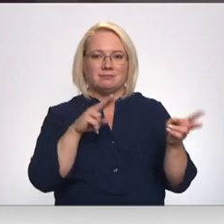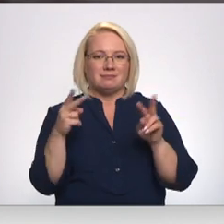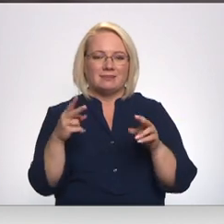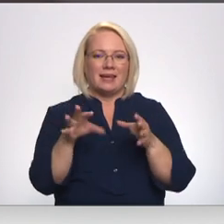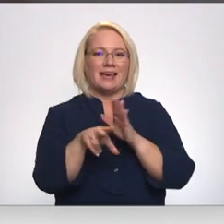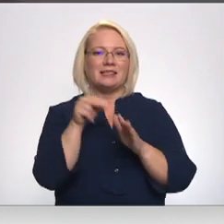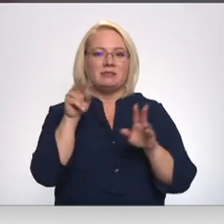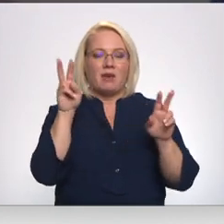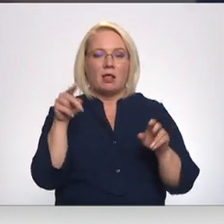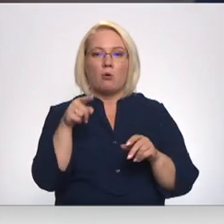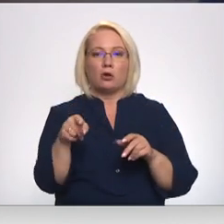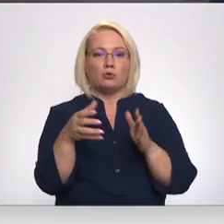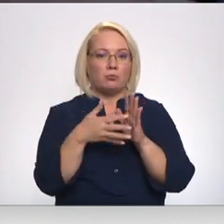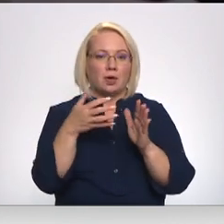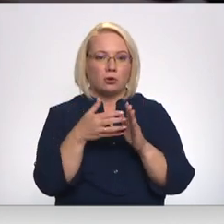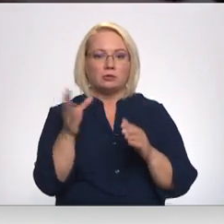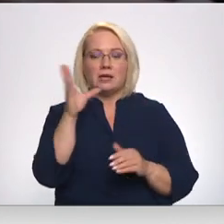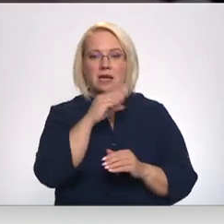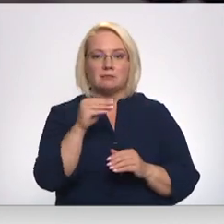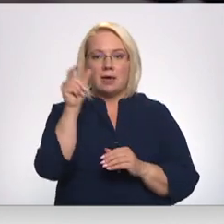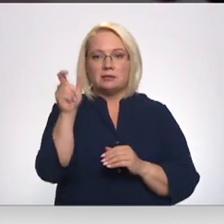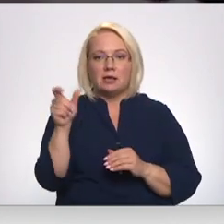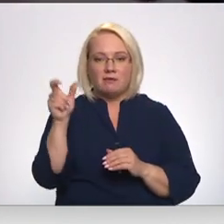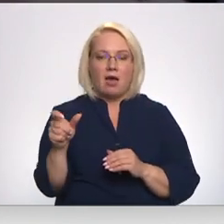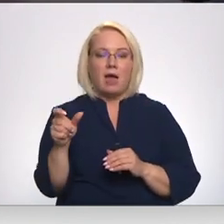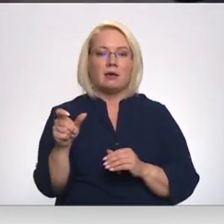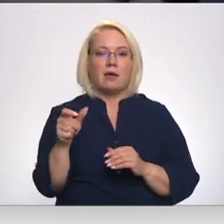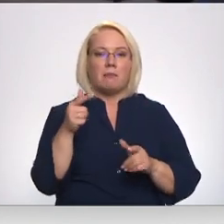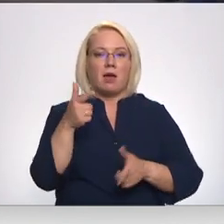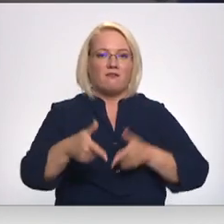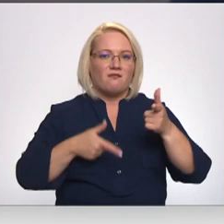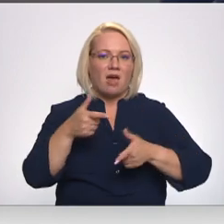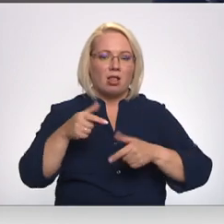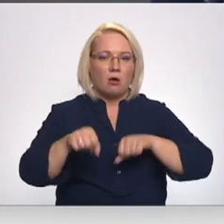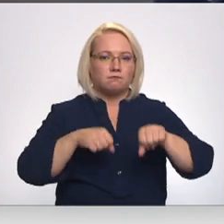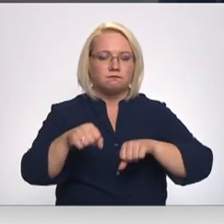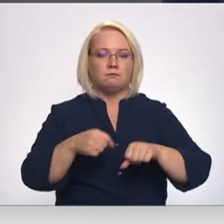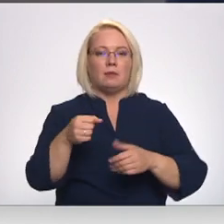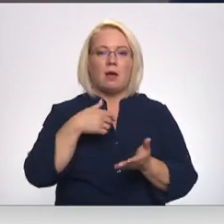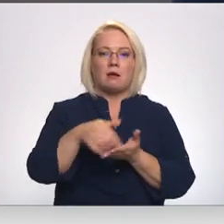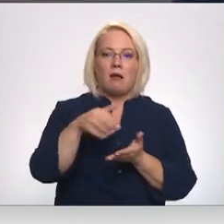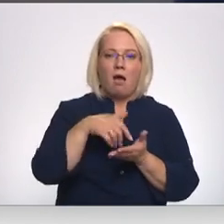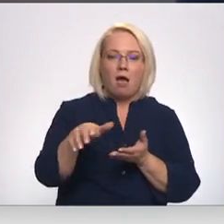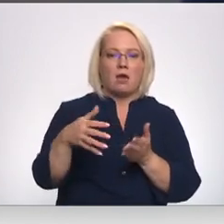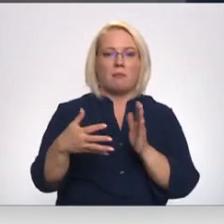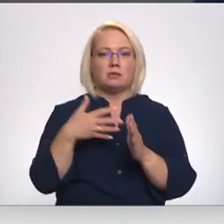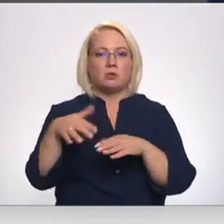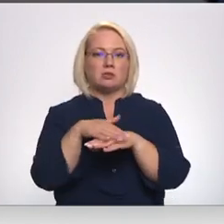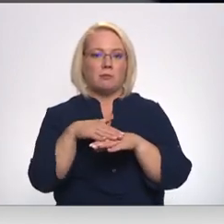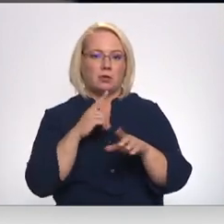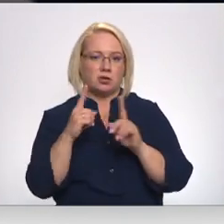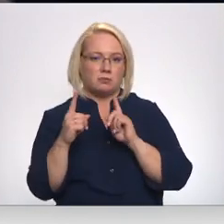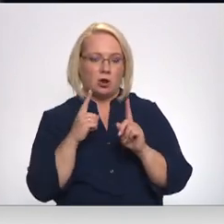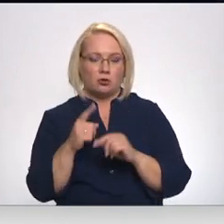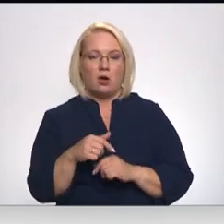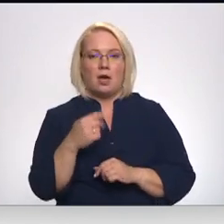ielā trūksti, tad iespējas cilvēkiem pārvietoties ar velo, droši iet ar kājām, lietot sabiedrisko transportu. Un mēs redzam